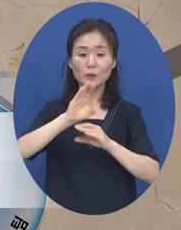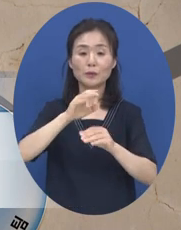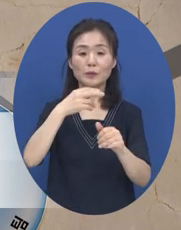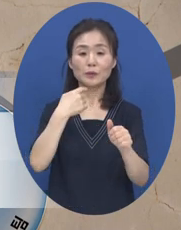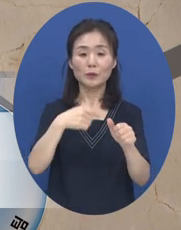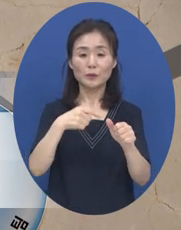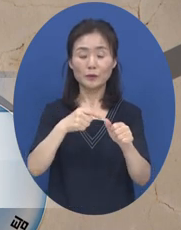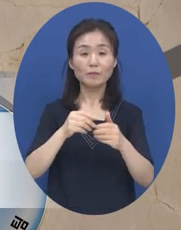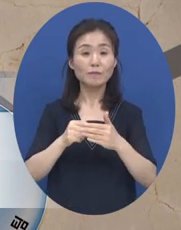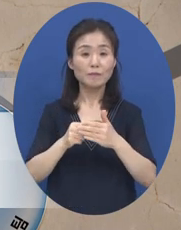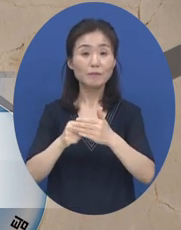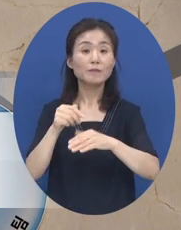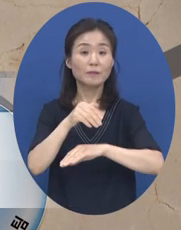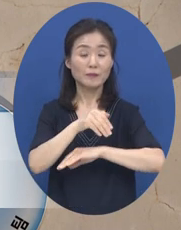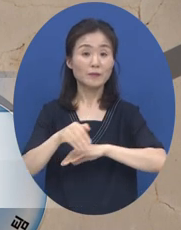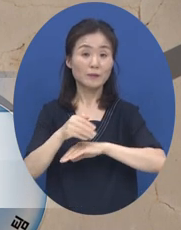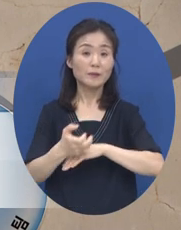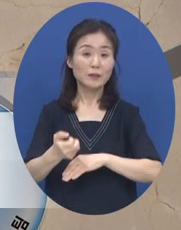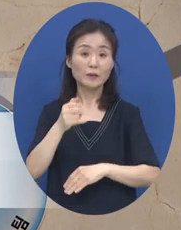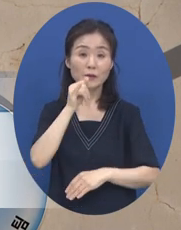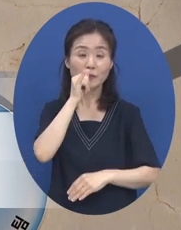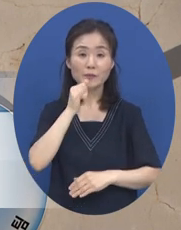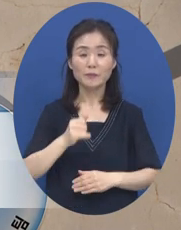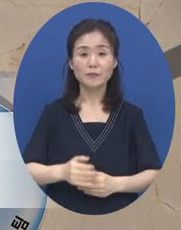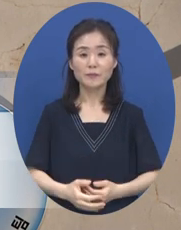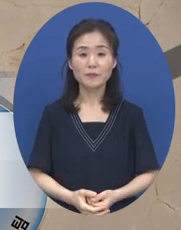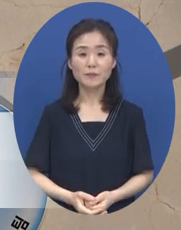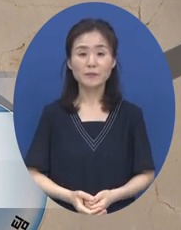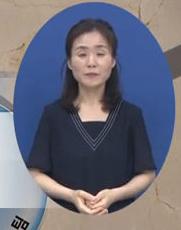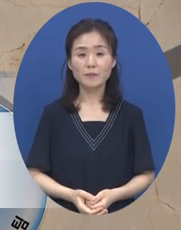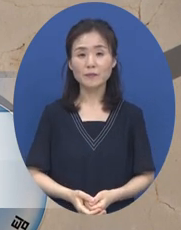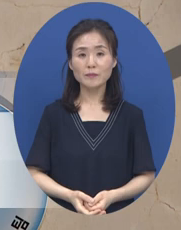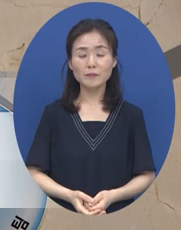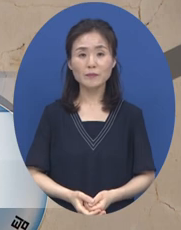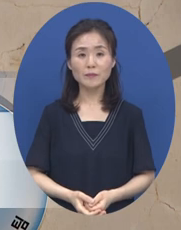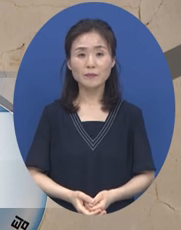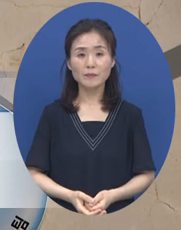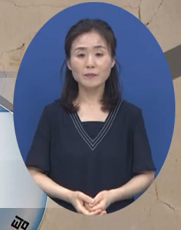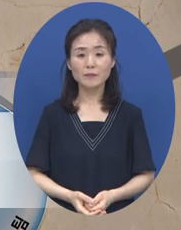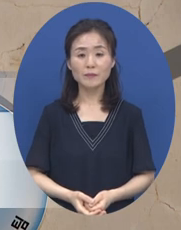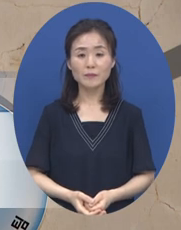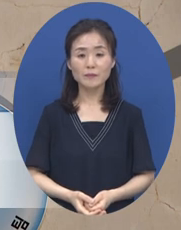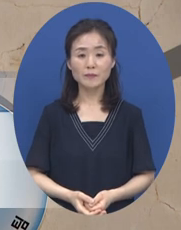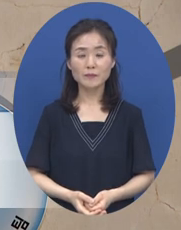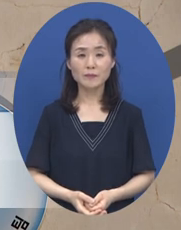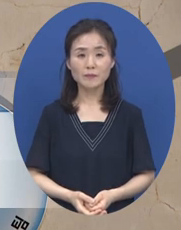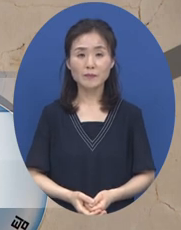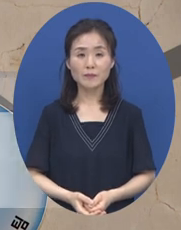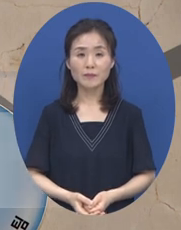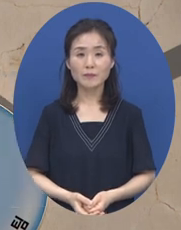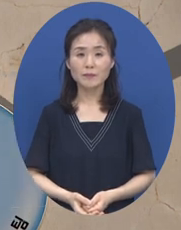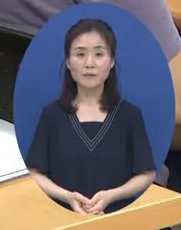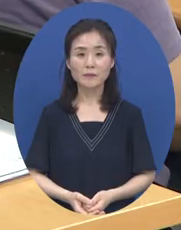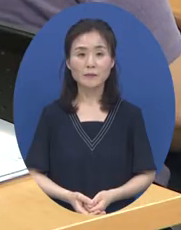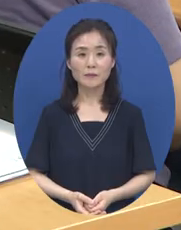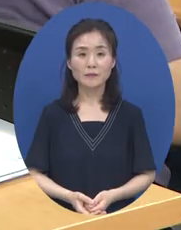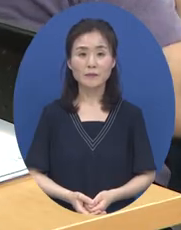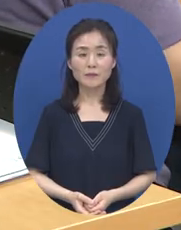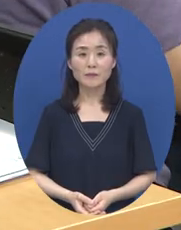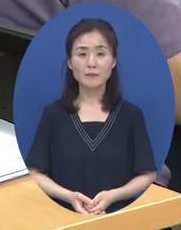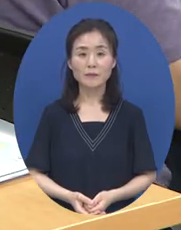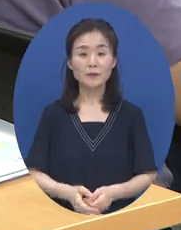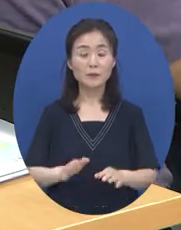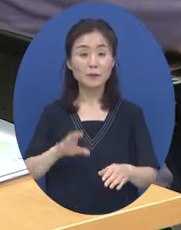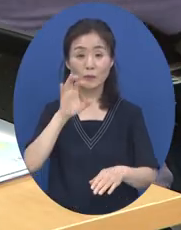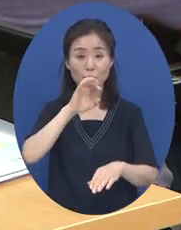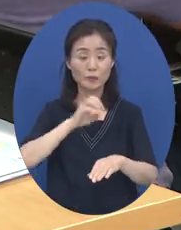교육이라든가 그런 역량들을 키울 수 있는 교육들을 더 부가적으로 보수 교육대에 진행할 예정입니다.